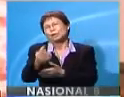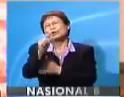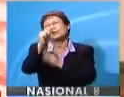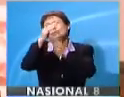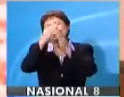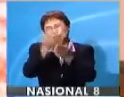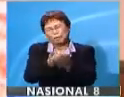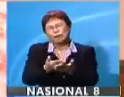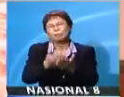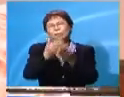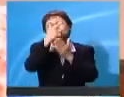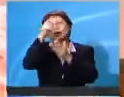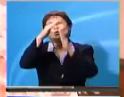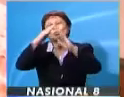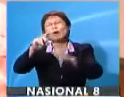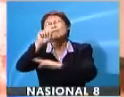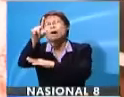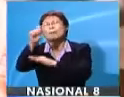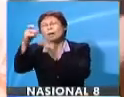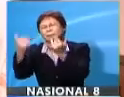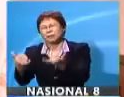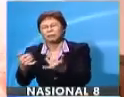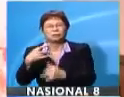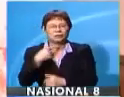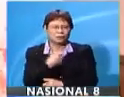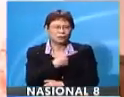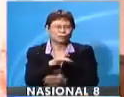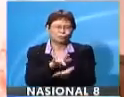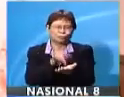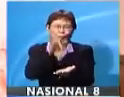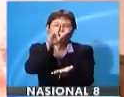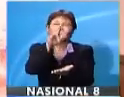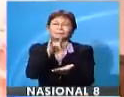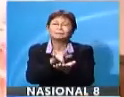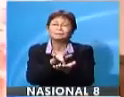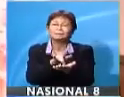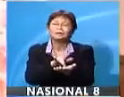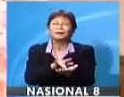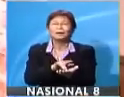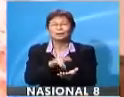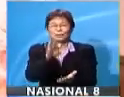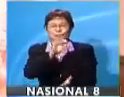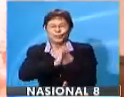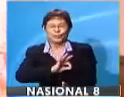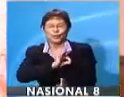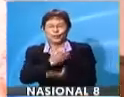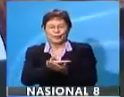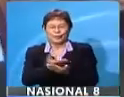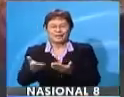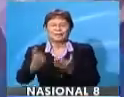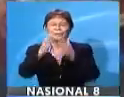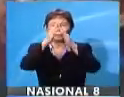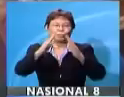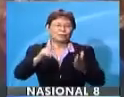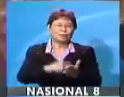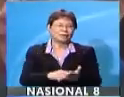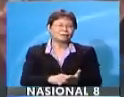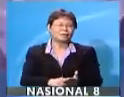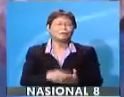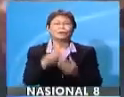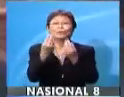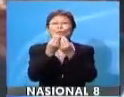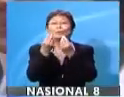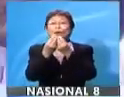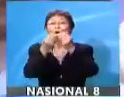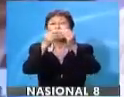tinggi sekarang ni lah. Dan patutnya kita mengambil peluang lah untuk mendapatkan rumah sendiri. Setakat ini jumlah